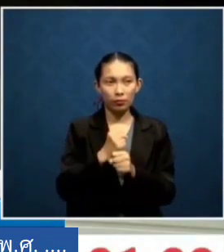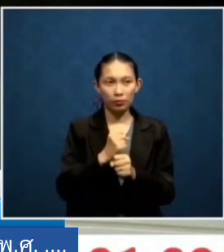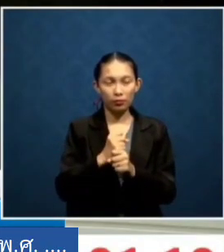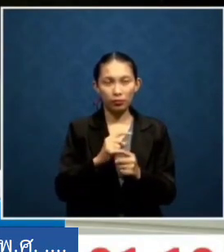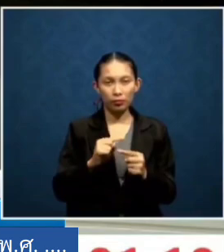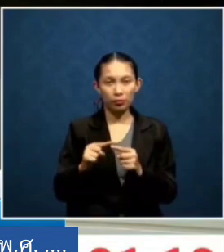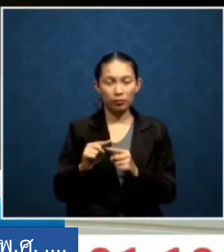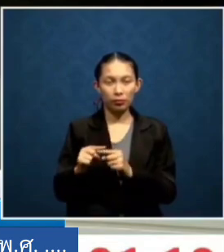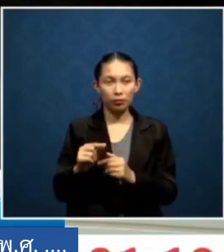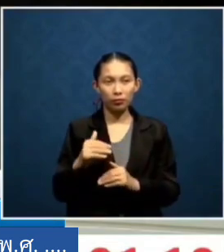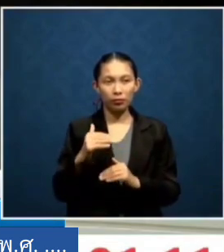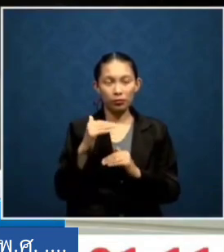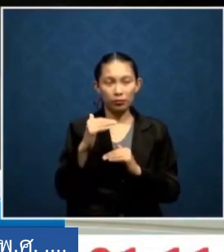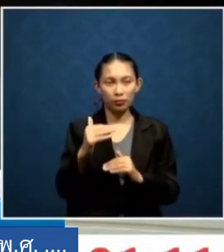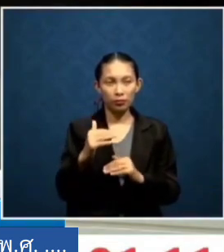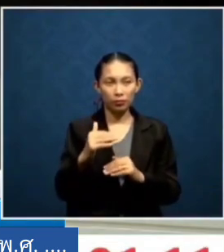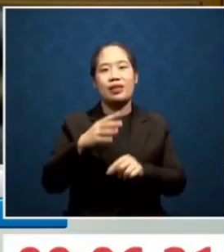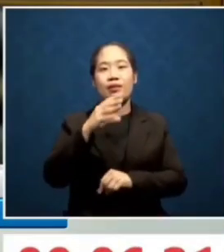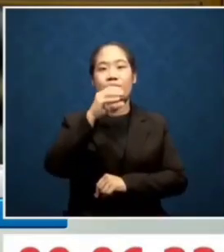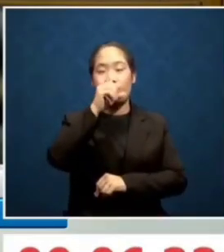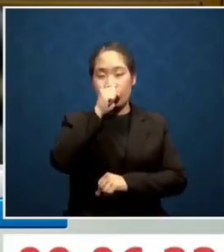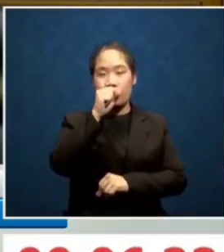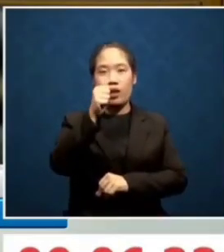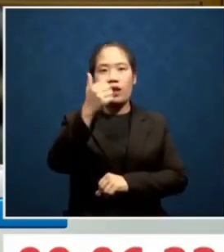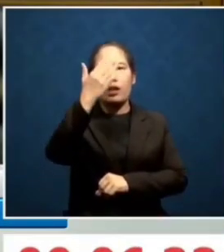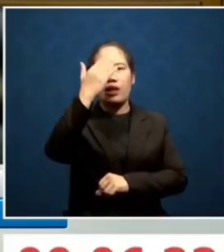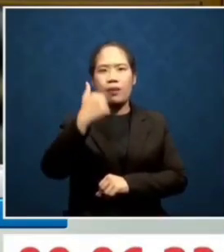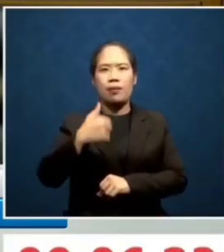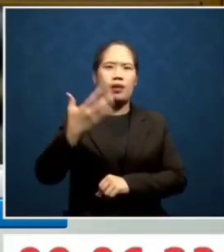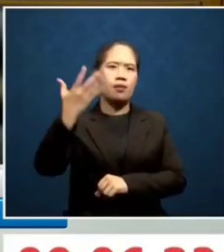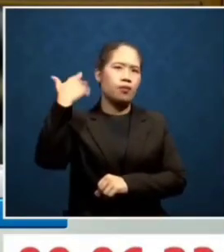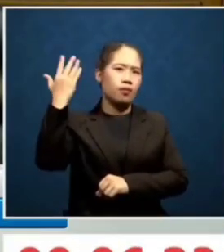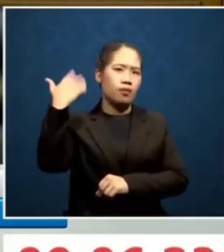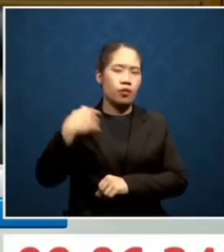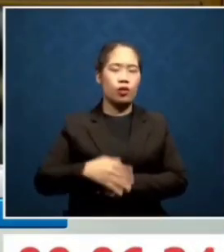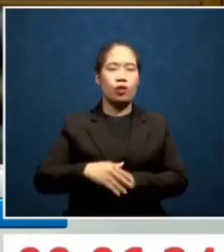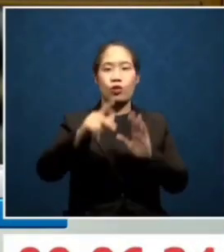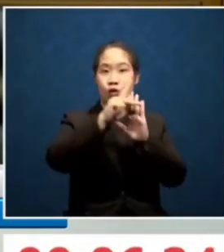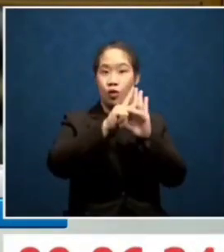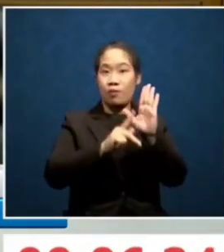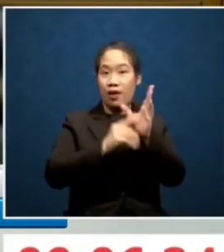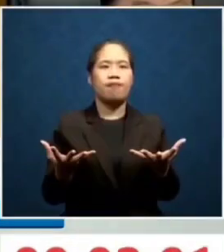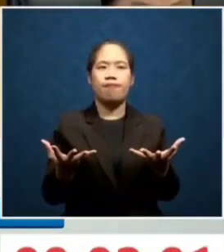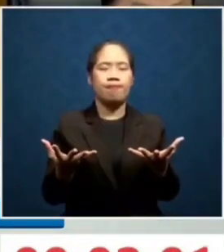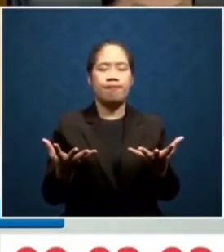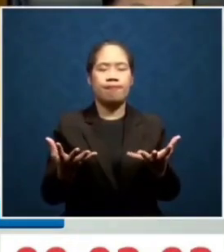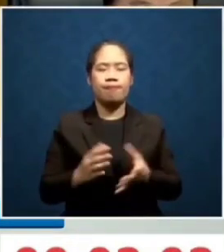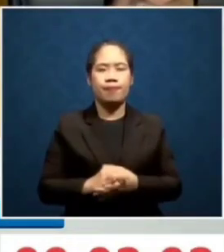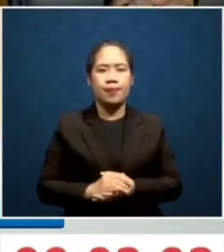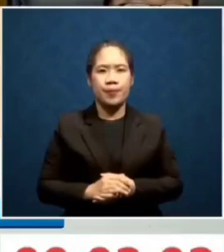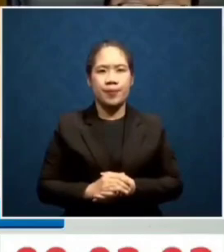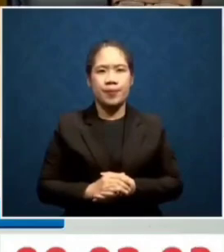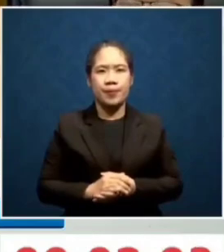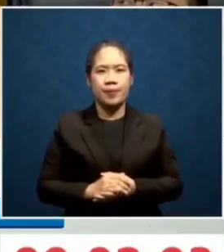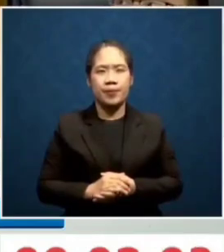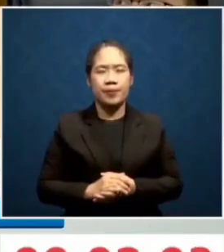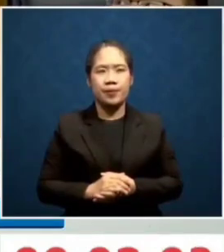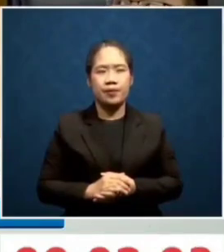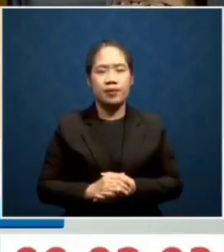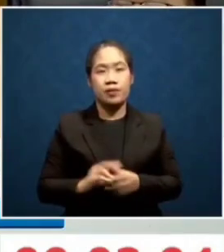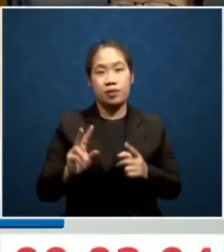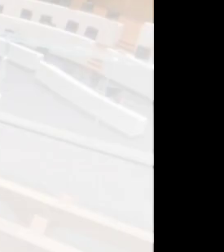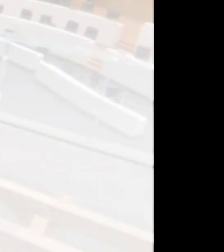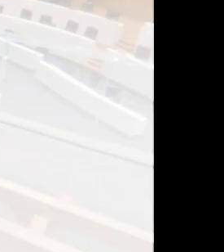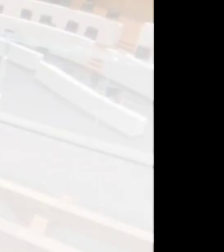คณะกรรมาธิการวิสามัญพิจารณาเสร็จแล้วโดยคณะกรรมาธิการวิสามัญได้มีการแก้ไขในมาตรา 7โดยที่ประชุมได้ลงมติในวาระที่